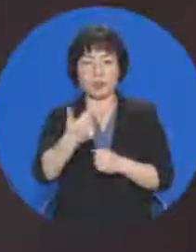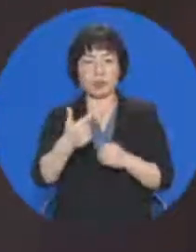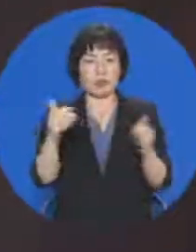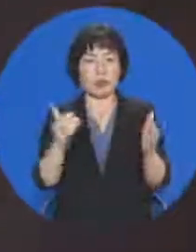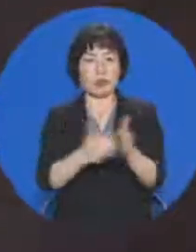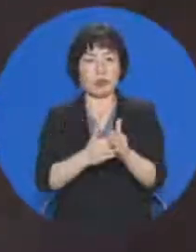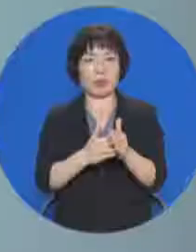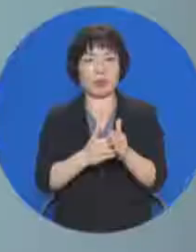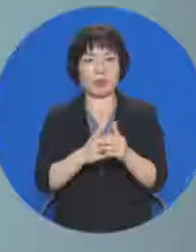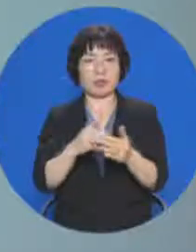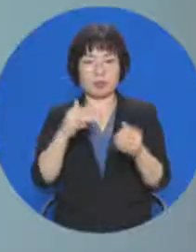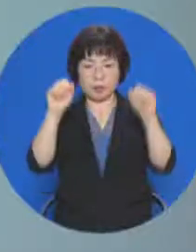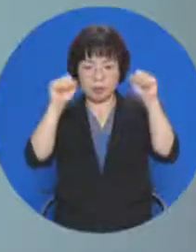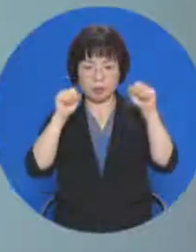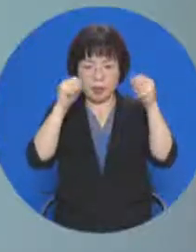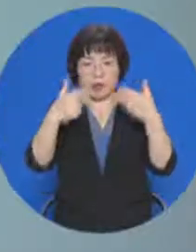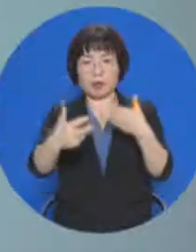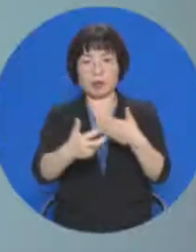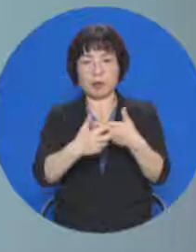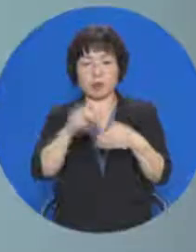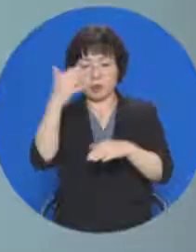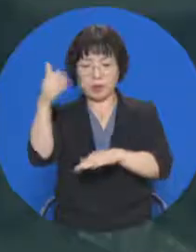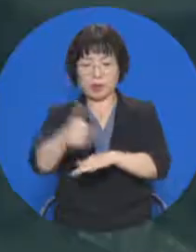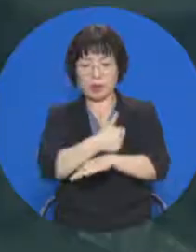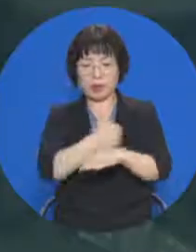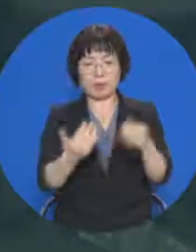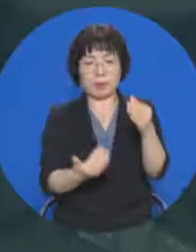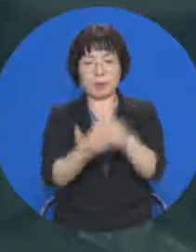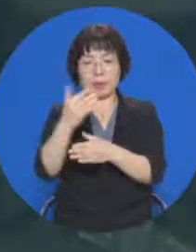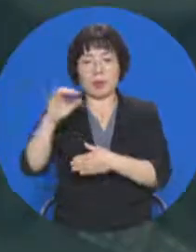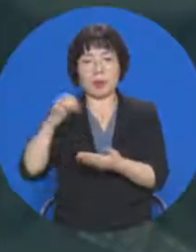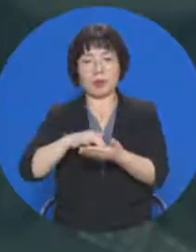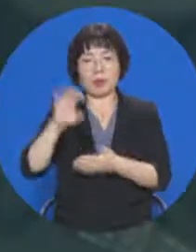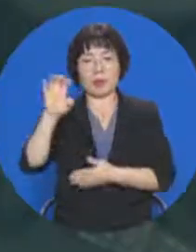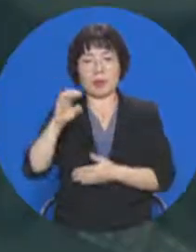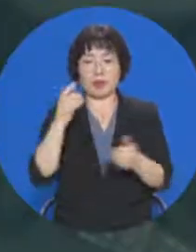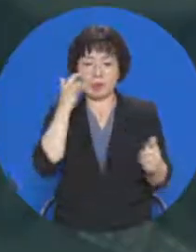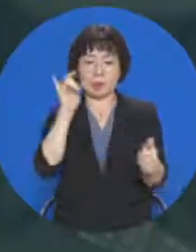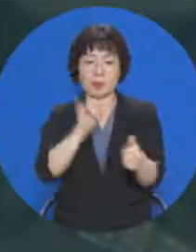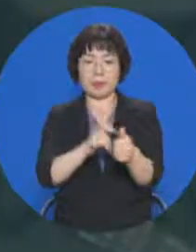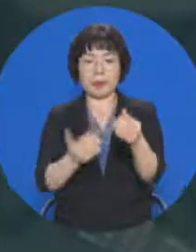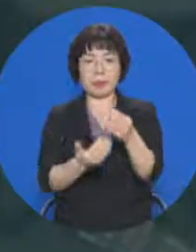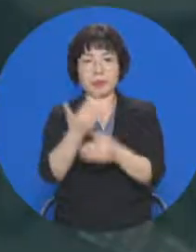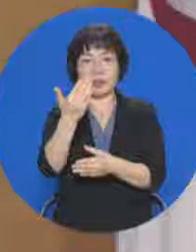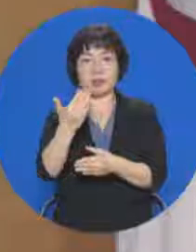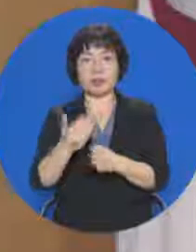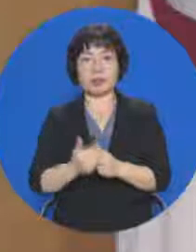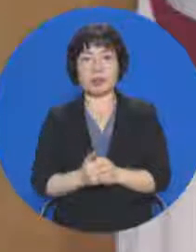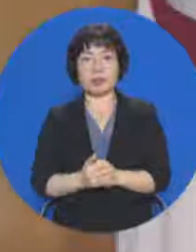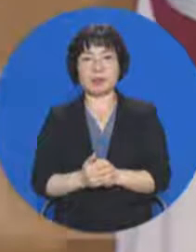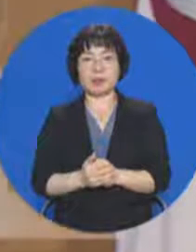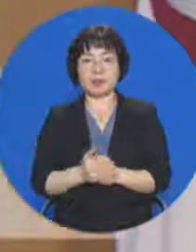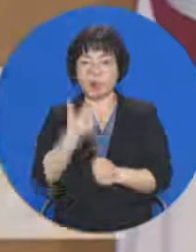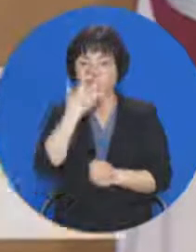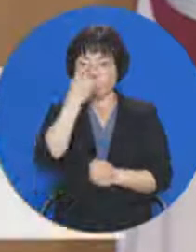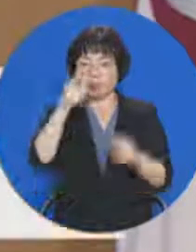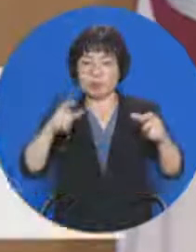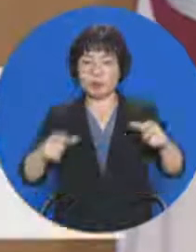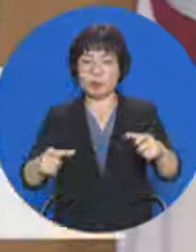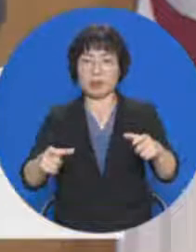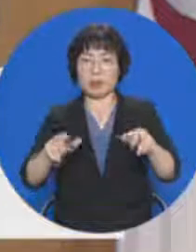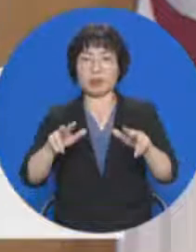26일까지 헬스장, 병원, 학원을 가리지 않고 40명의 확진자가 발생했습니다. 우리 순천도